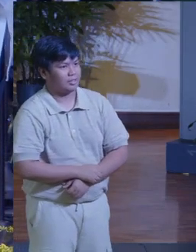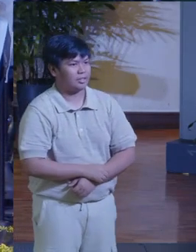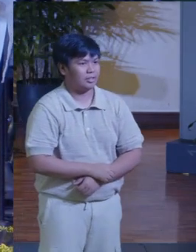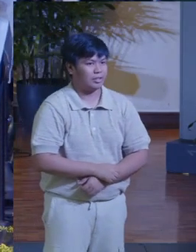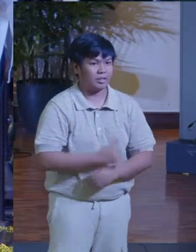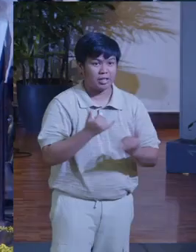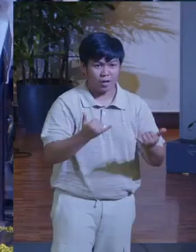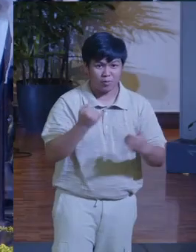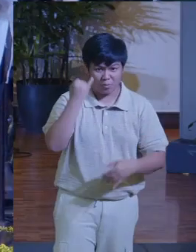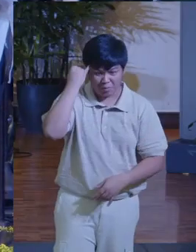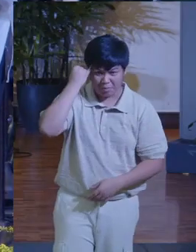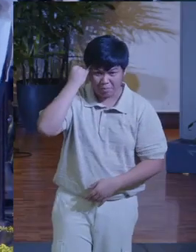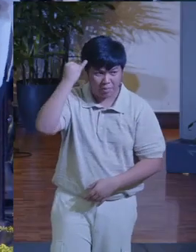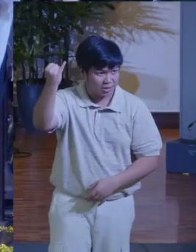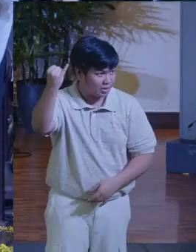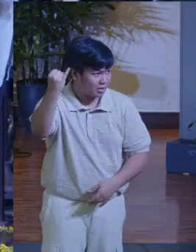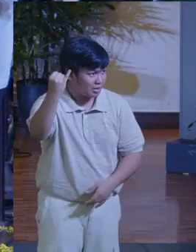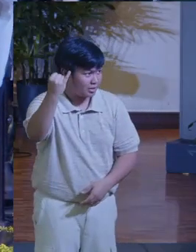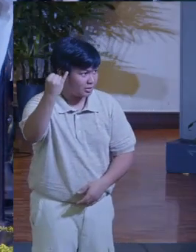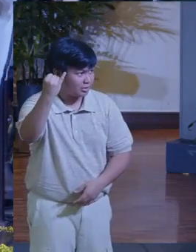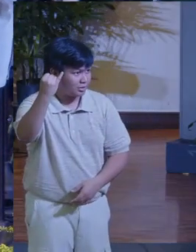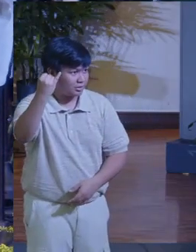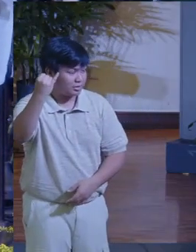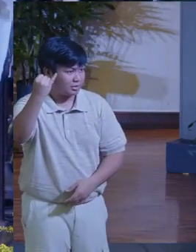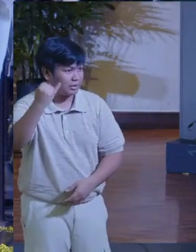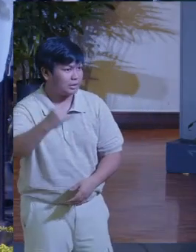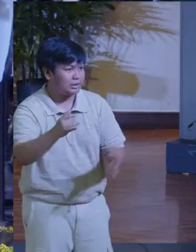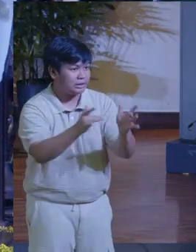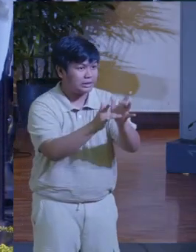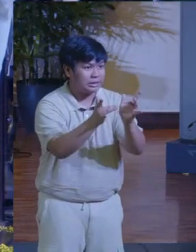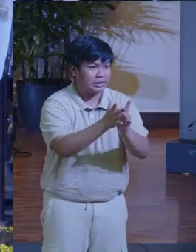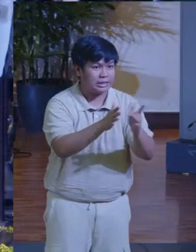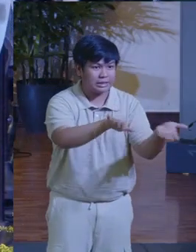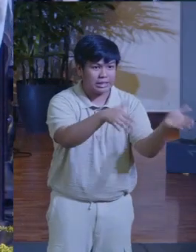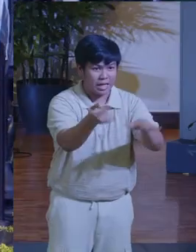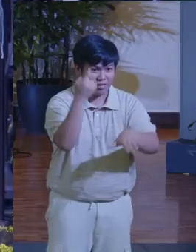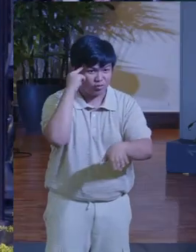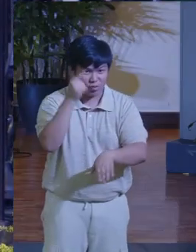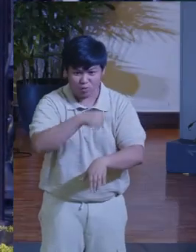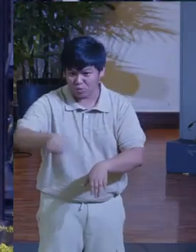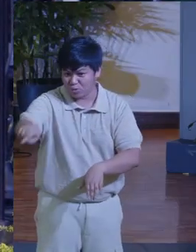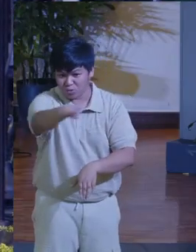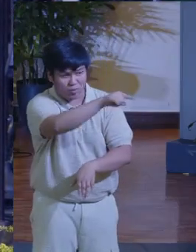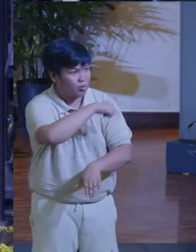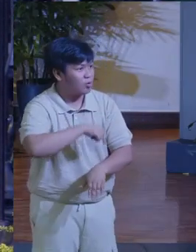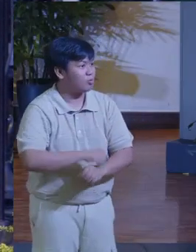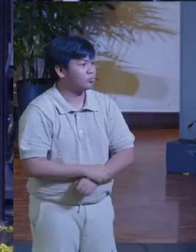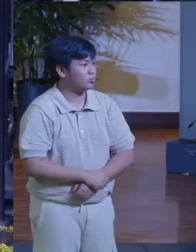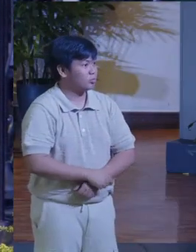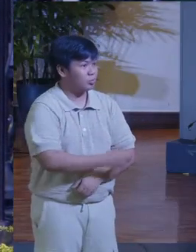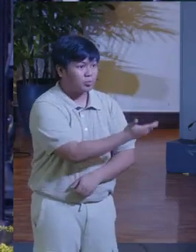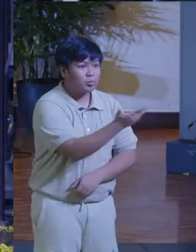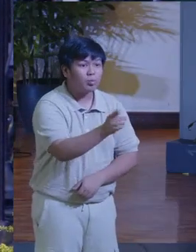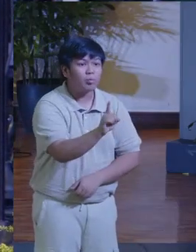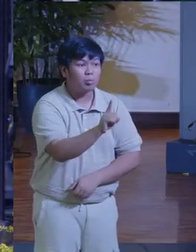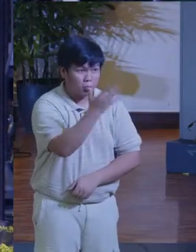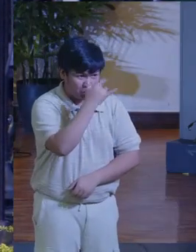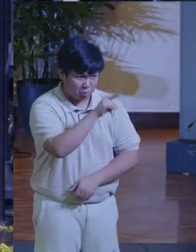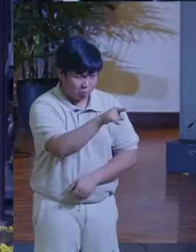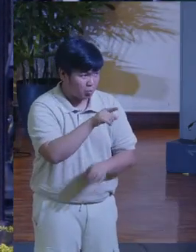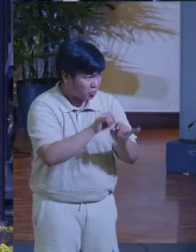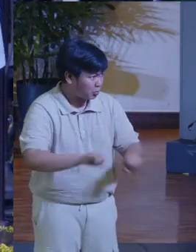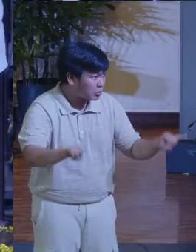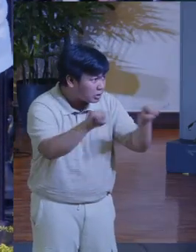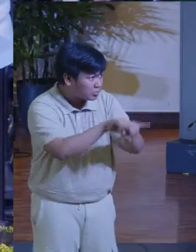Isipin niyo yun. Gave Himself for you. Bakit? Ano meron ka? At